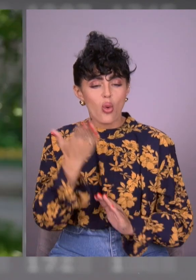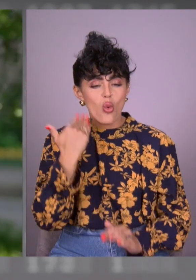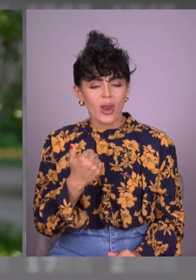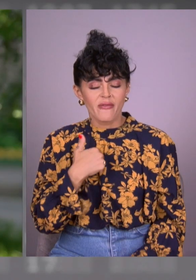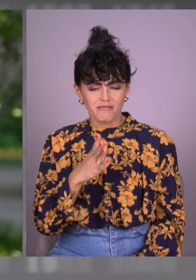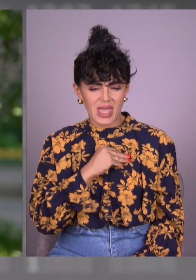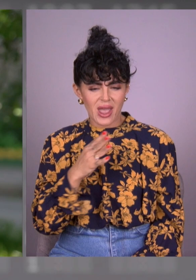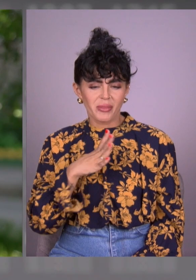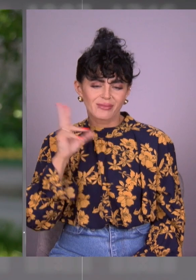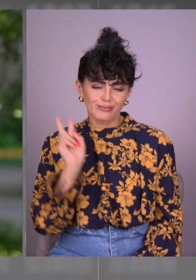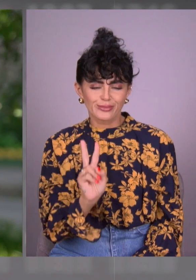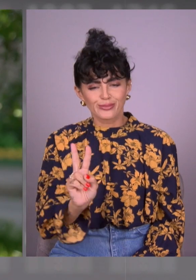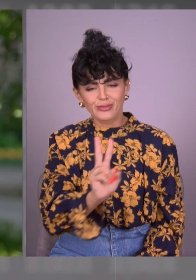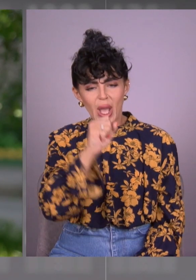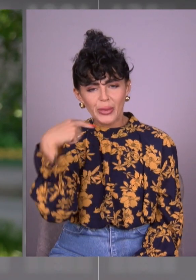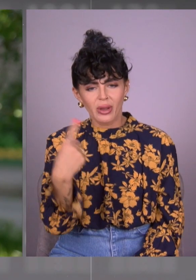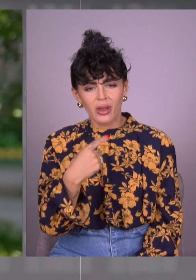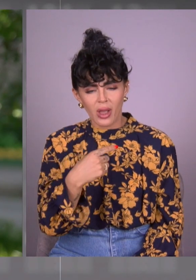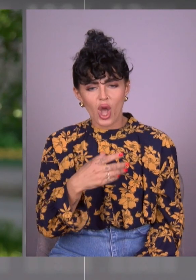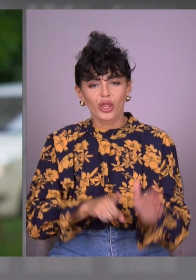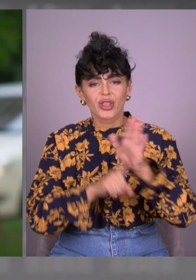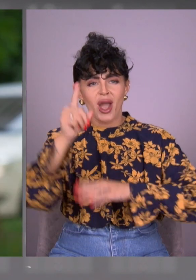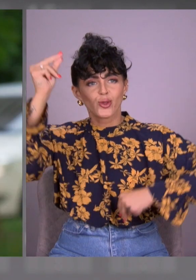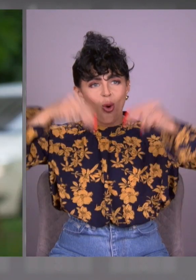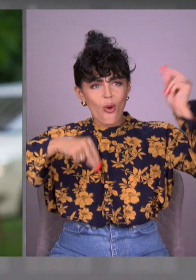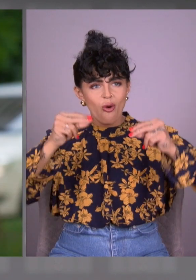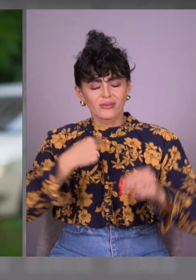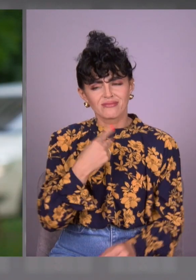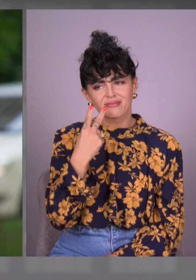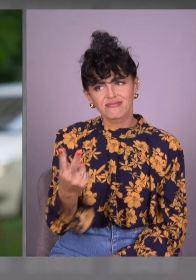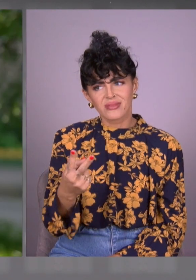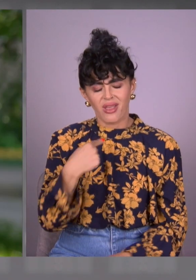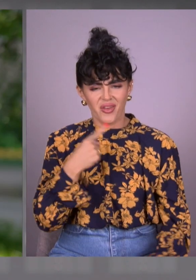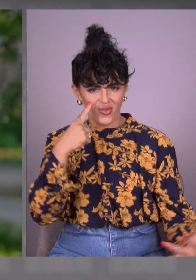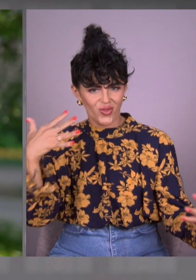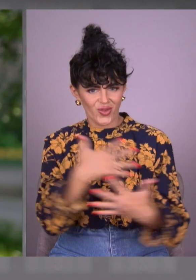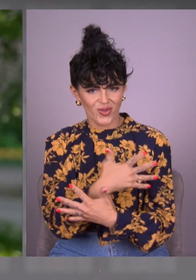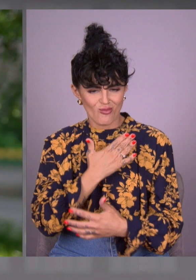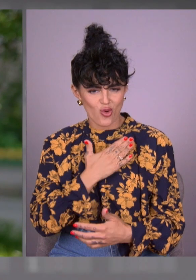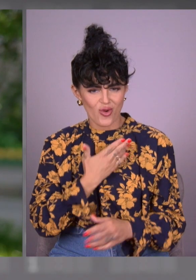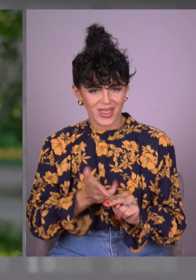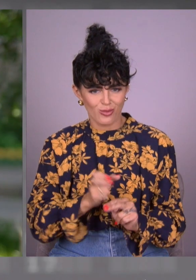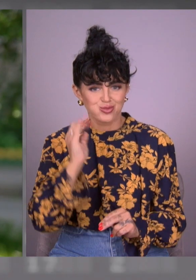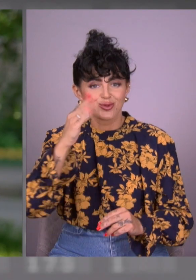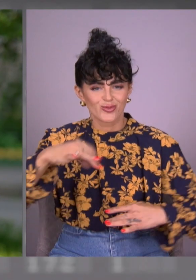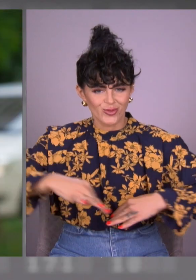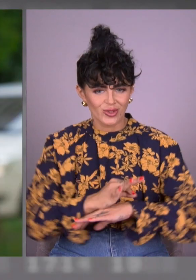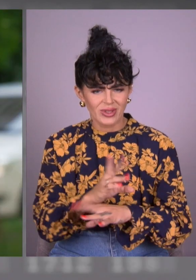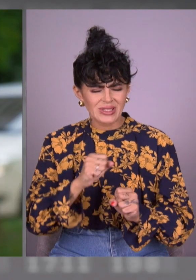йшли разом, прогулювалися, і зненацька почався дощ. Йо! Це була злива, і ми були